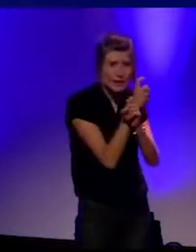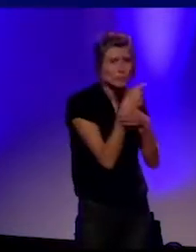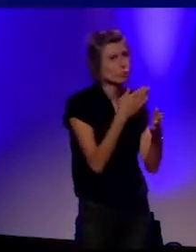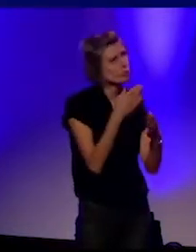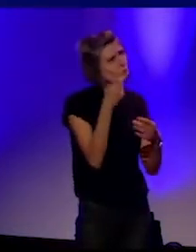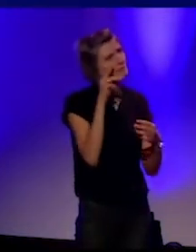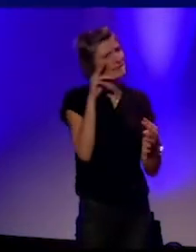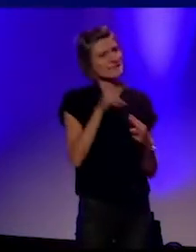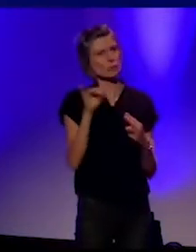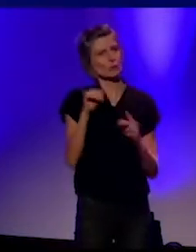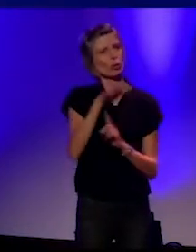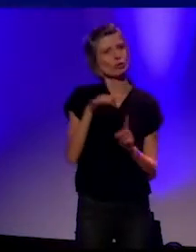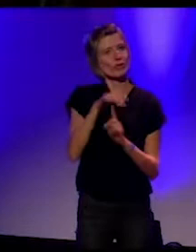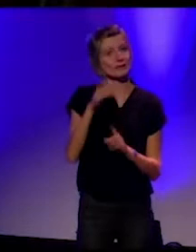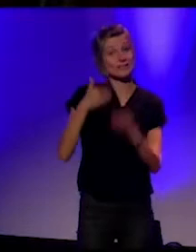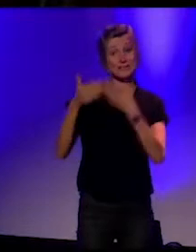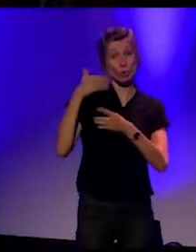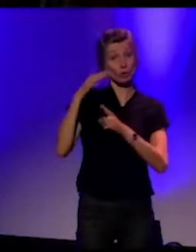plaatsen, maar ook een stem geven aan die groepen.